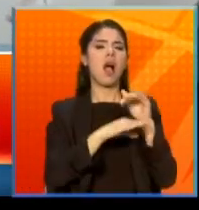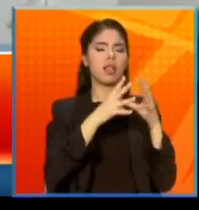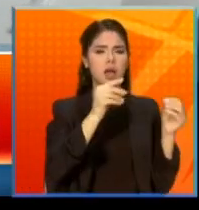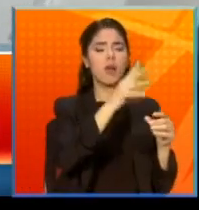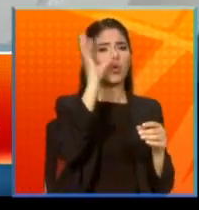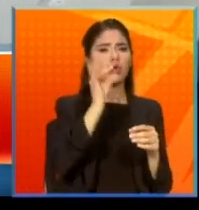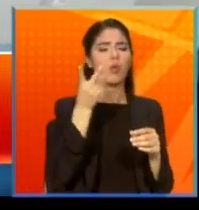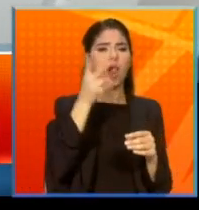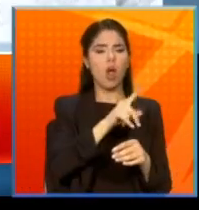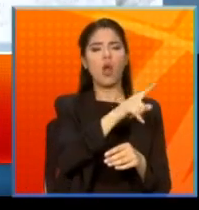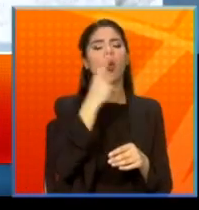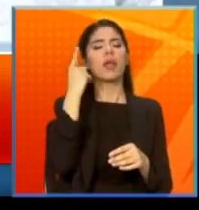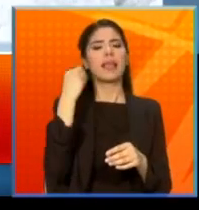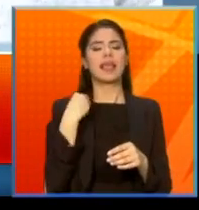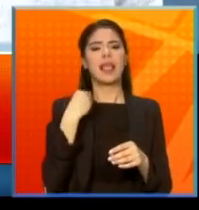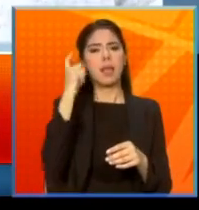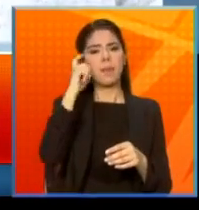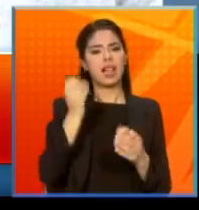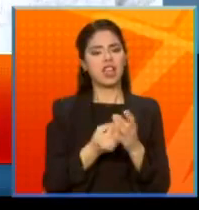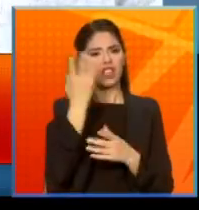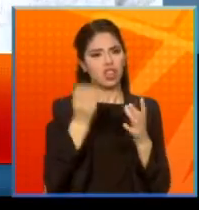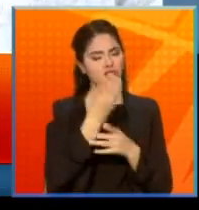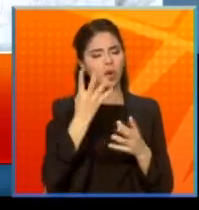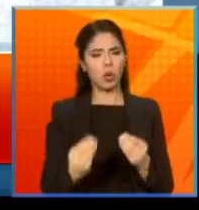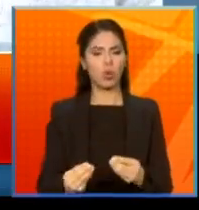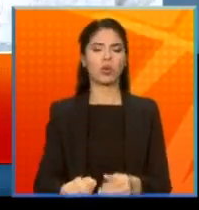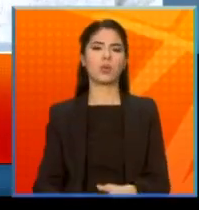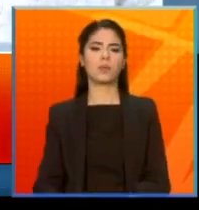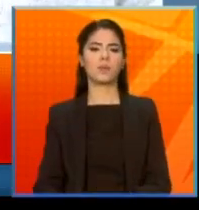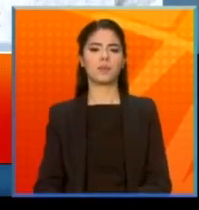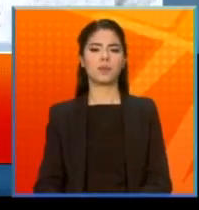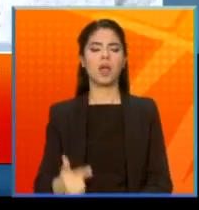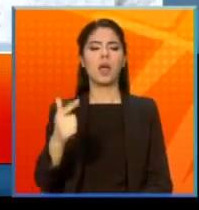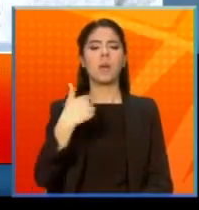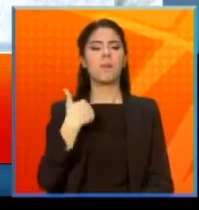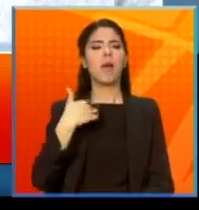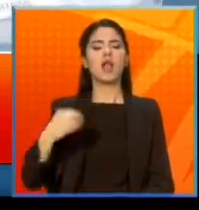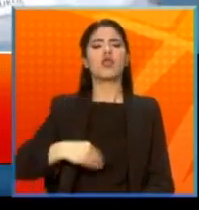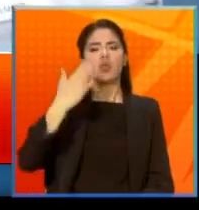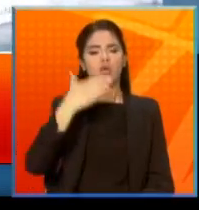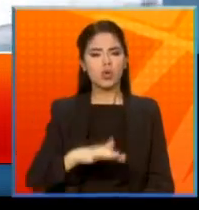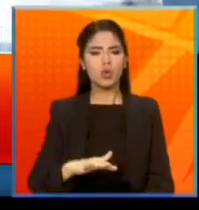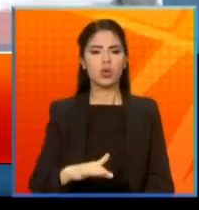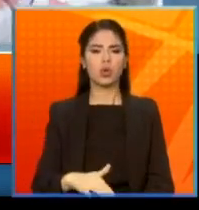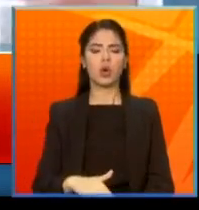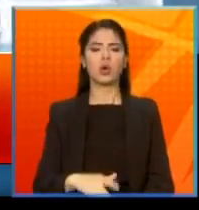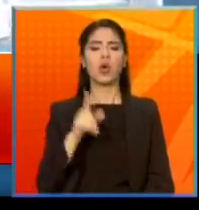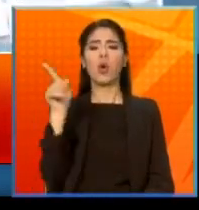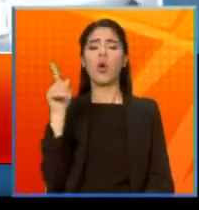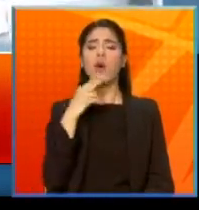ölümüyle ilgili yeni bilgilere ulaşıldı. Ben suçsuzum. Kanıtlayacağım, ispatlayacağım. Koluma mı taktım? İspatlayın. Bak o